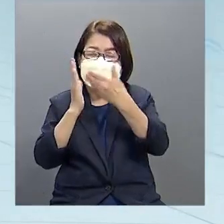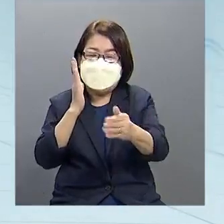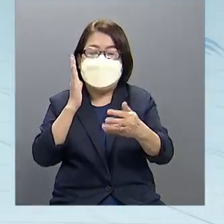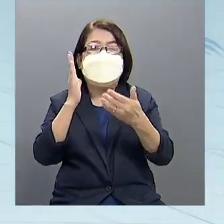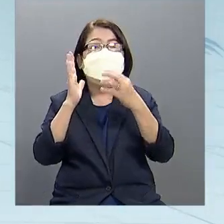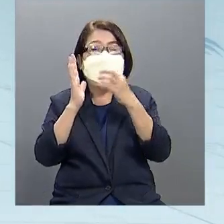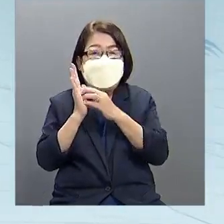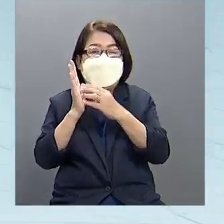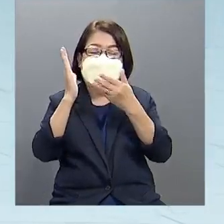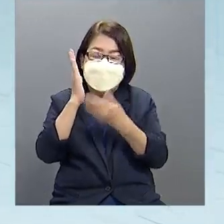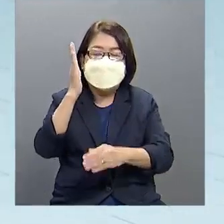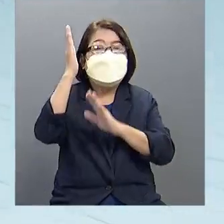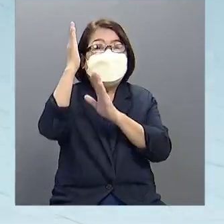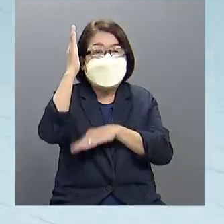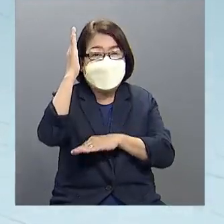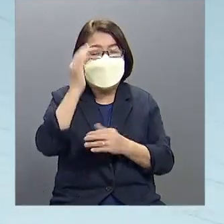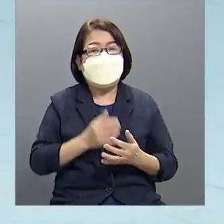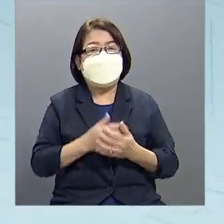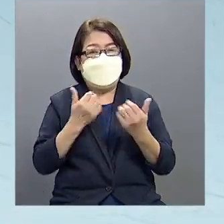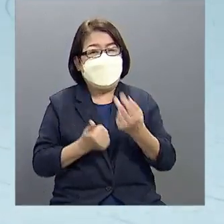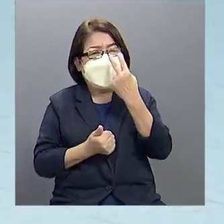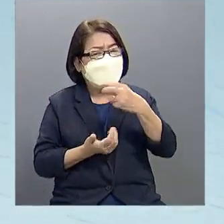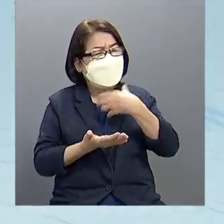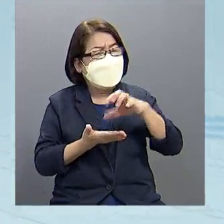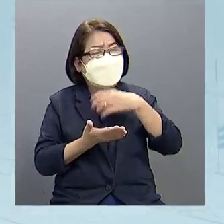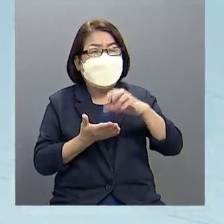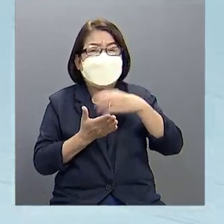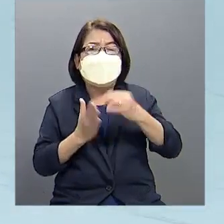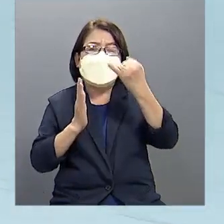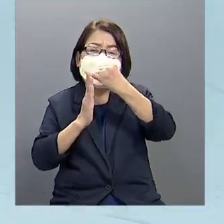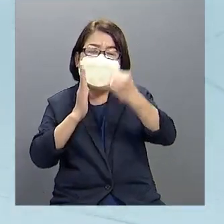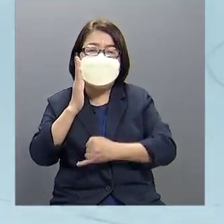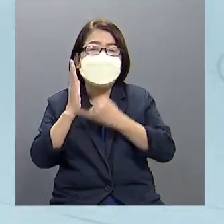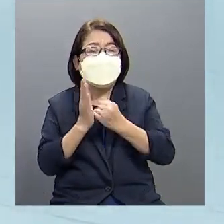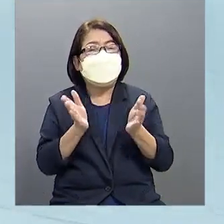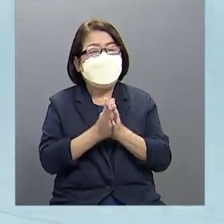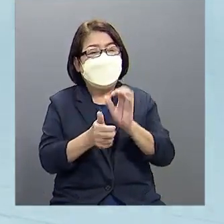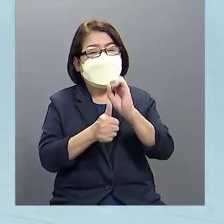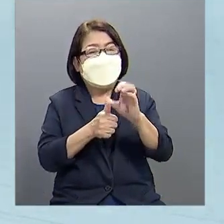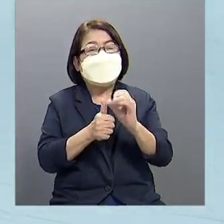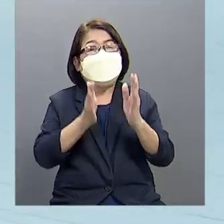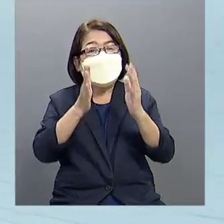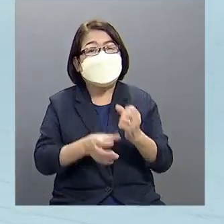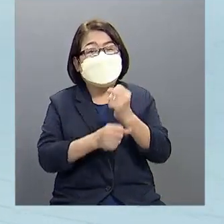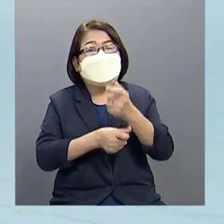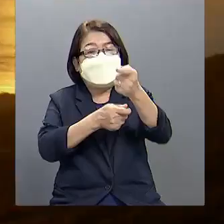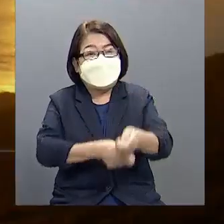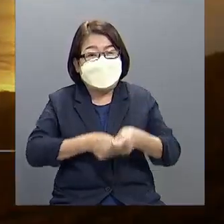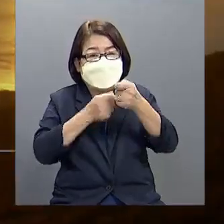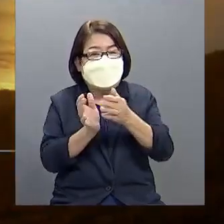และช่งนี้เราจะมาดูรายลเอีดของสภาพอากาศโนไปถึงข้อแนะนำสำหรบเกษตรกรณใชวง 7 วนข้หนากันต่อ